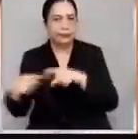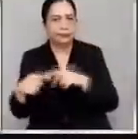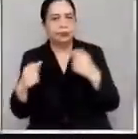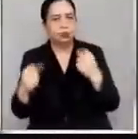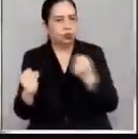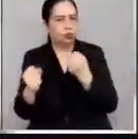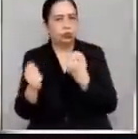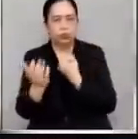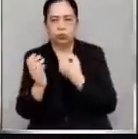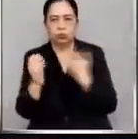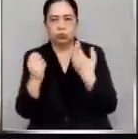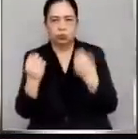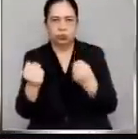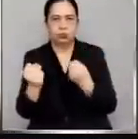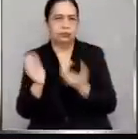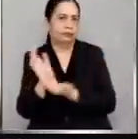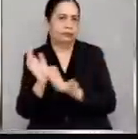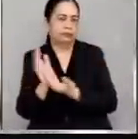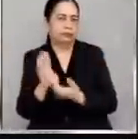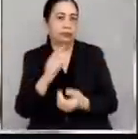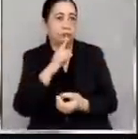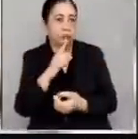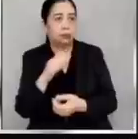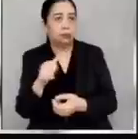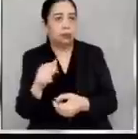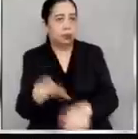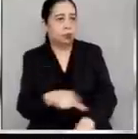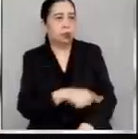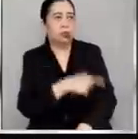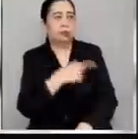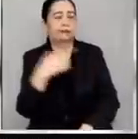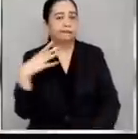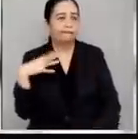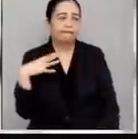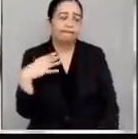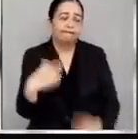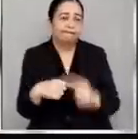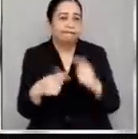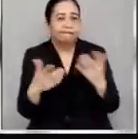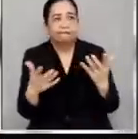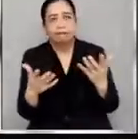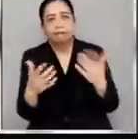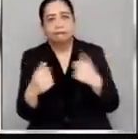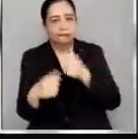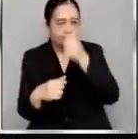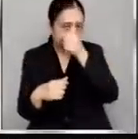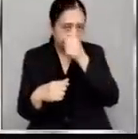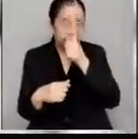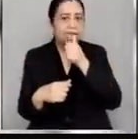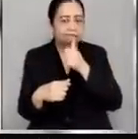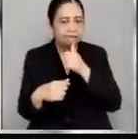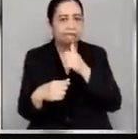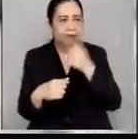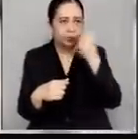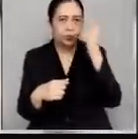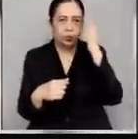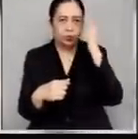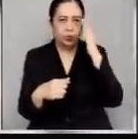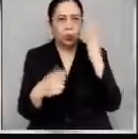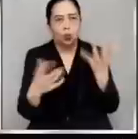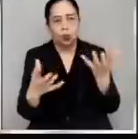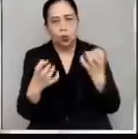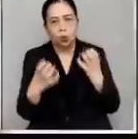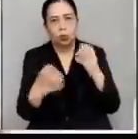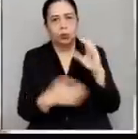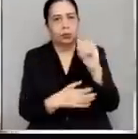ito. While it is true that it is a long wait, pero we were patient because we also would want the case to